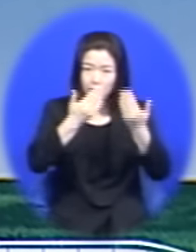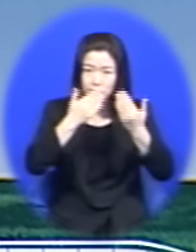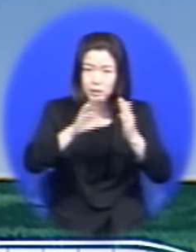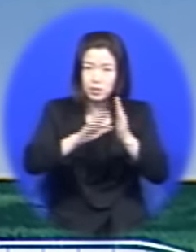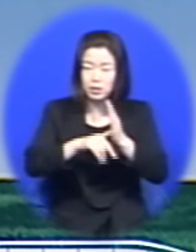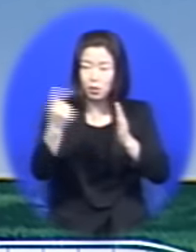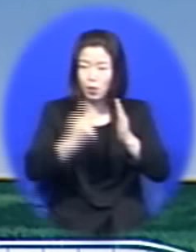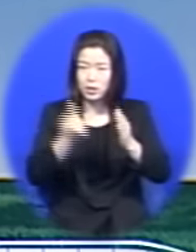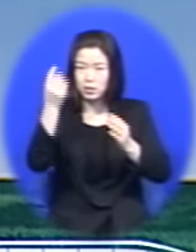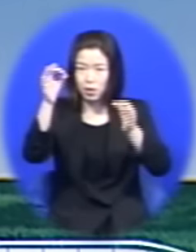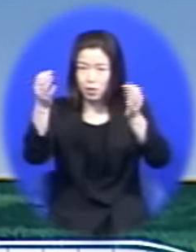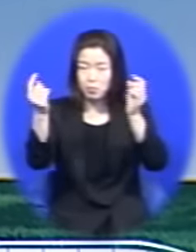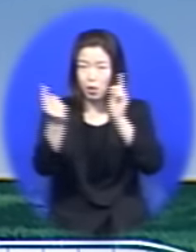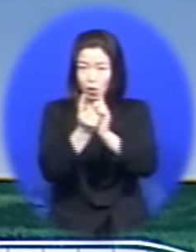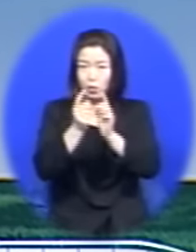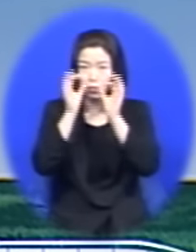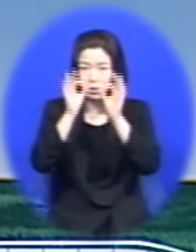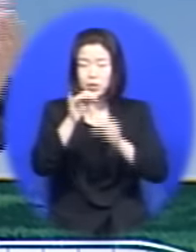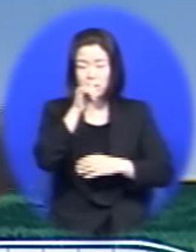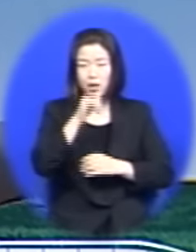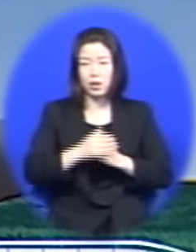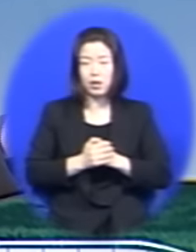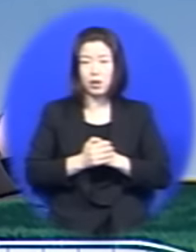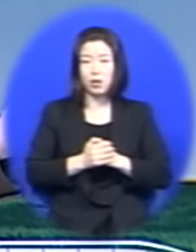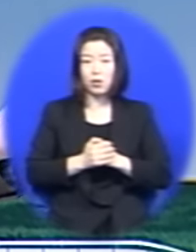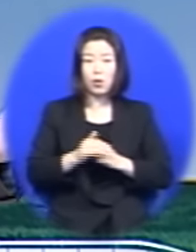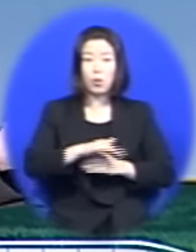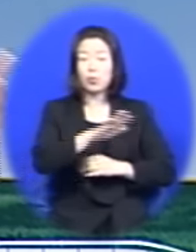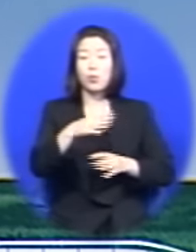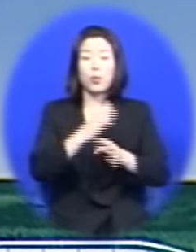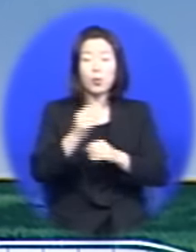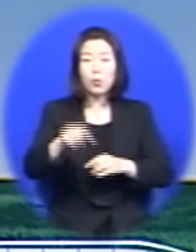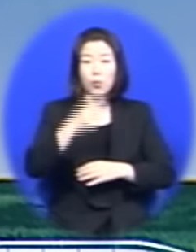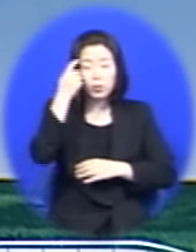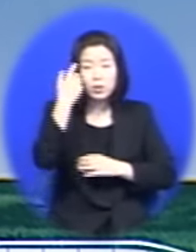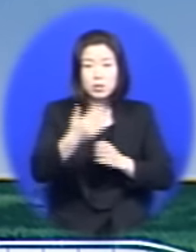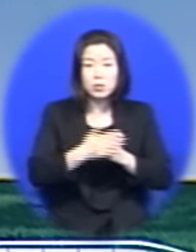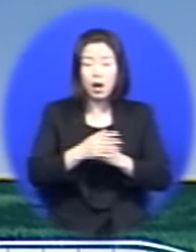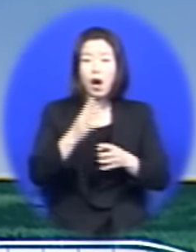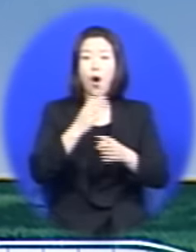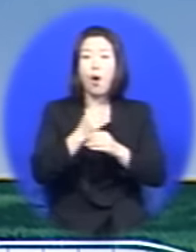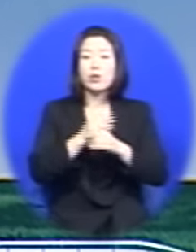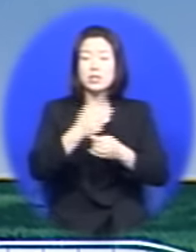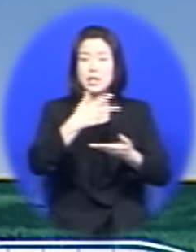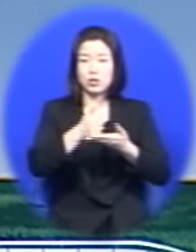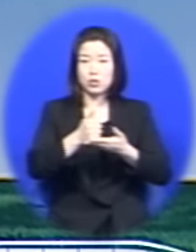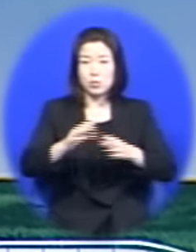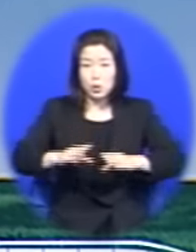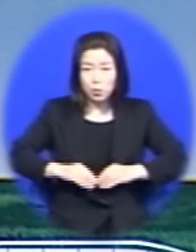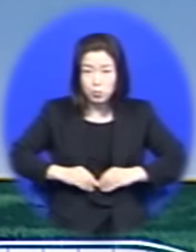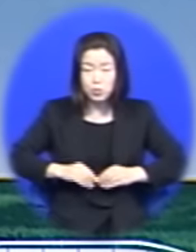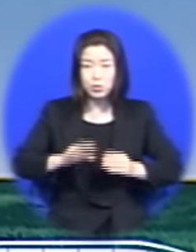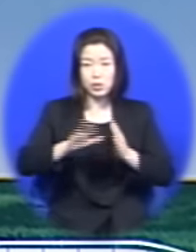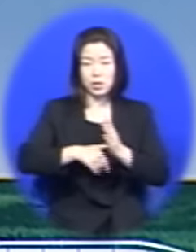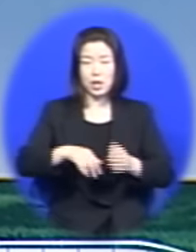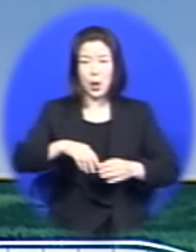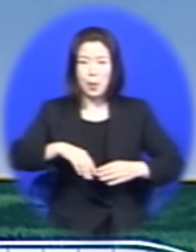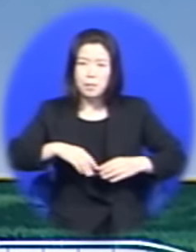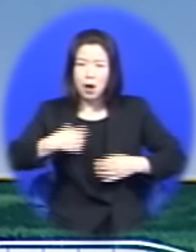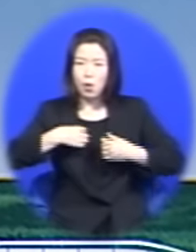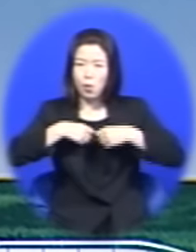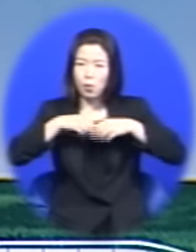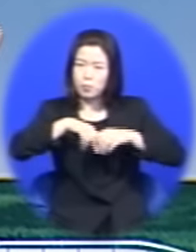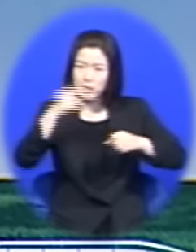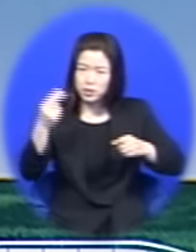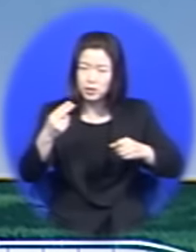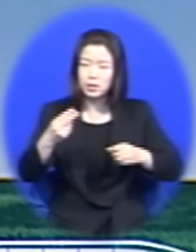와서 보았느니라. 우리가 언제 그랬습니까? 우리가 언제 주님이 굶주릴 때, 헐벗을 때, 목마를